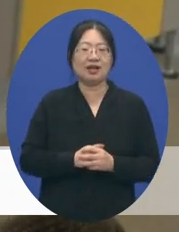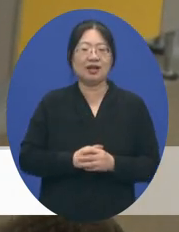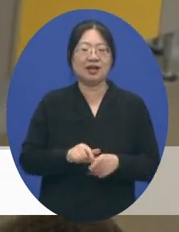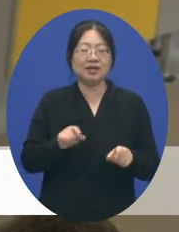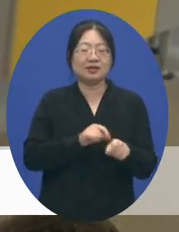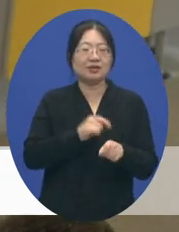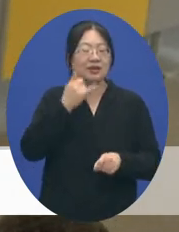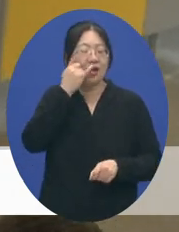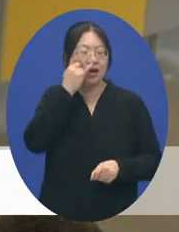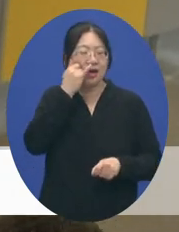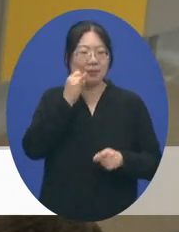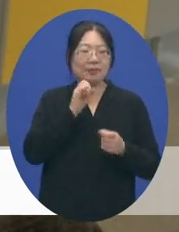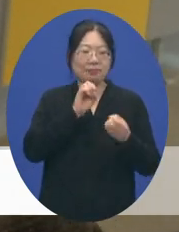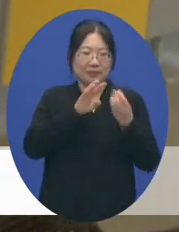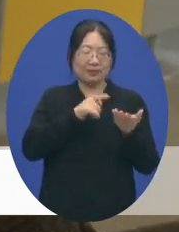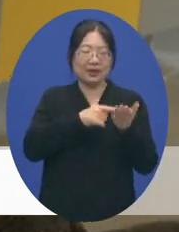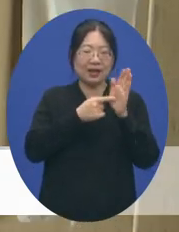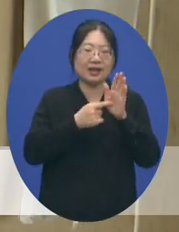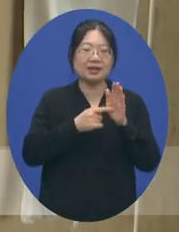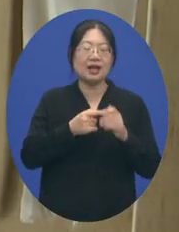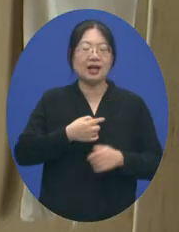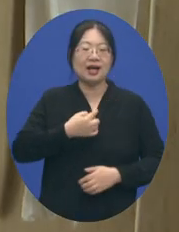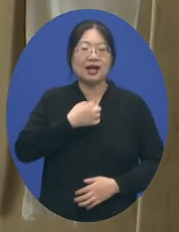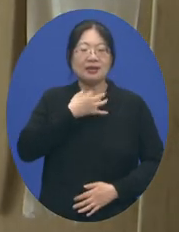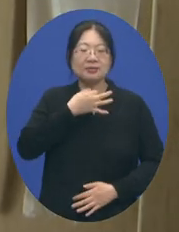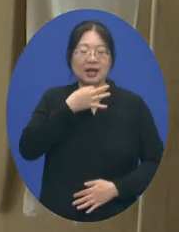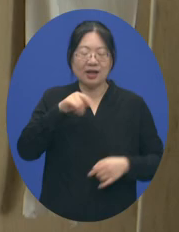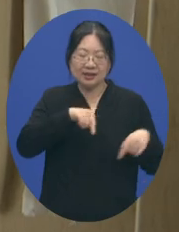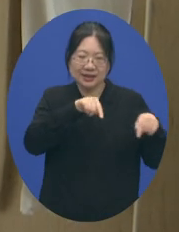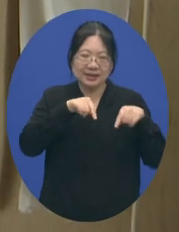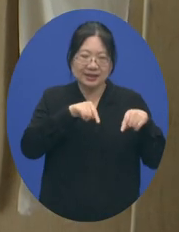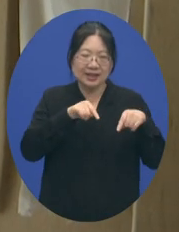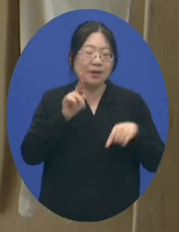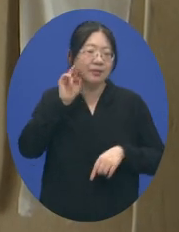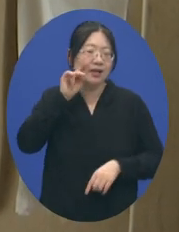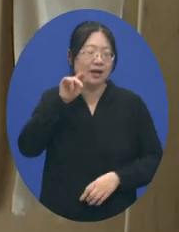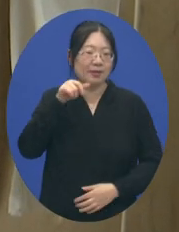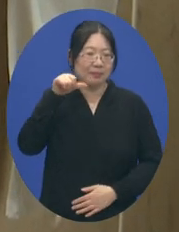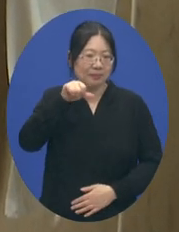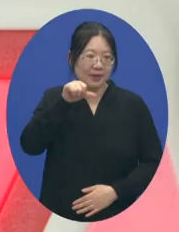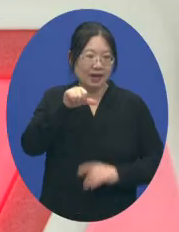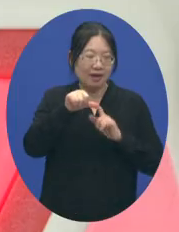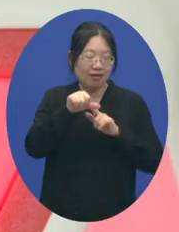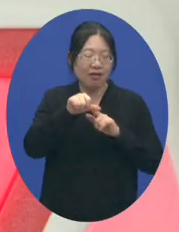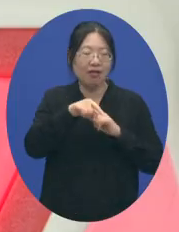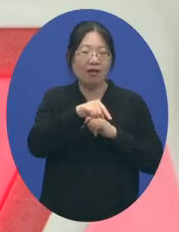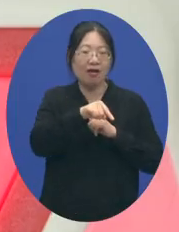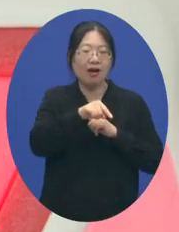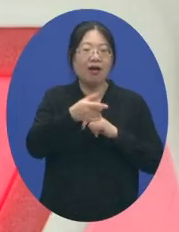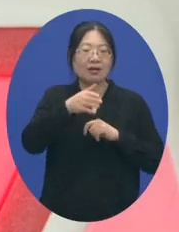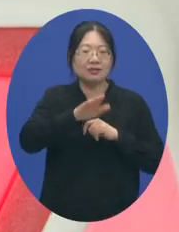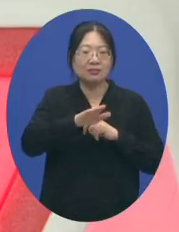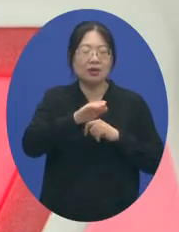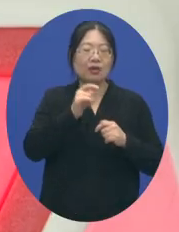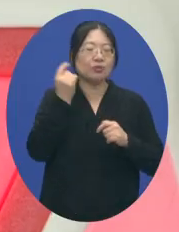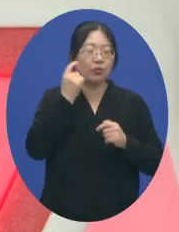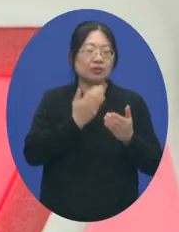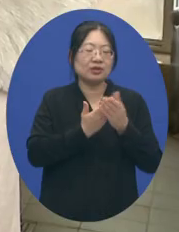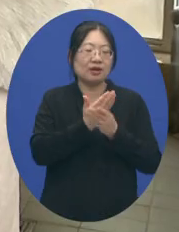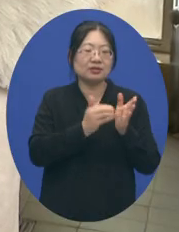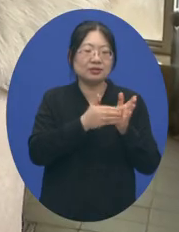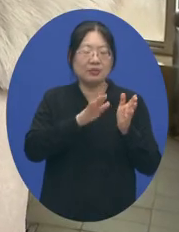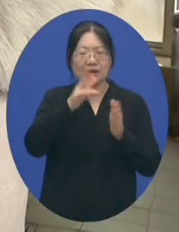특정 단어에 반응하는 음성인식 비상벨 작동하는 듯했지만 연결로만 울릴뿐 근처 경찰서로 연결이 안 되는